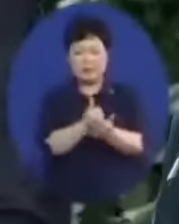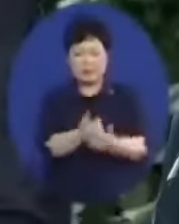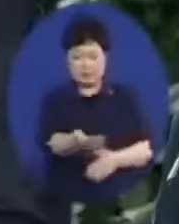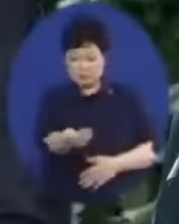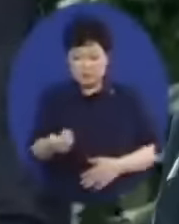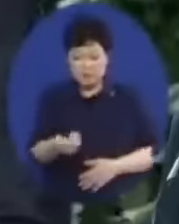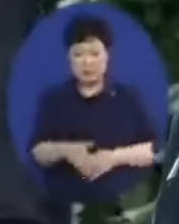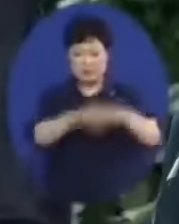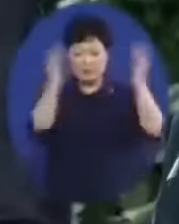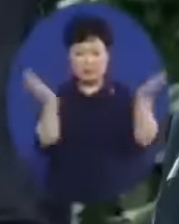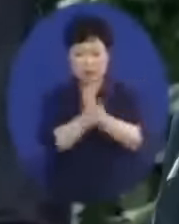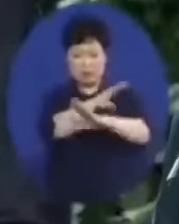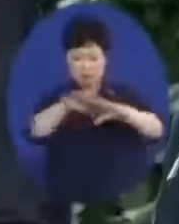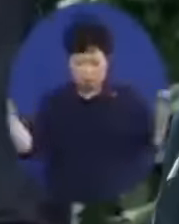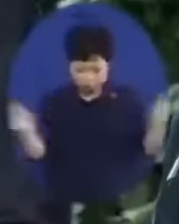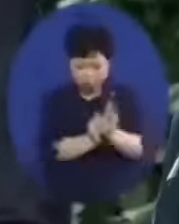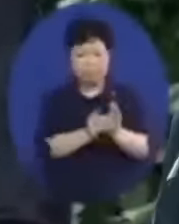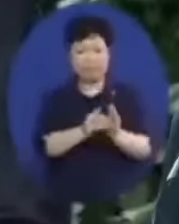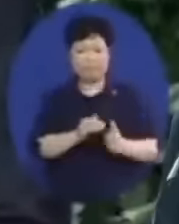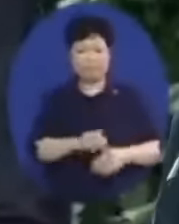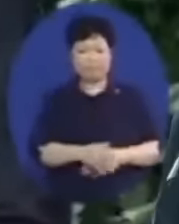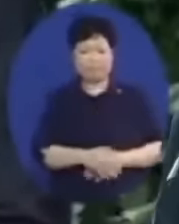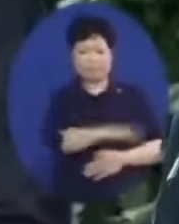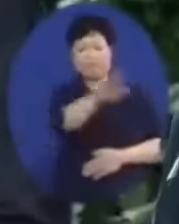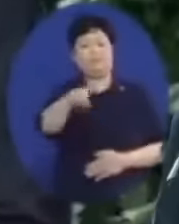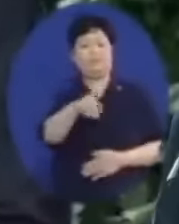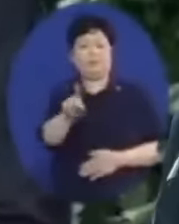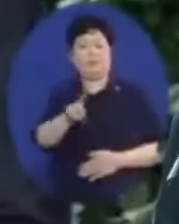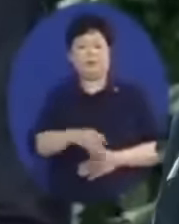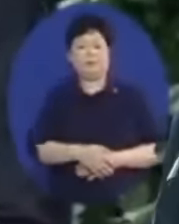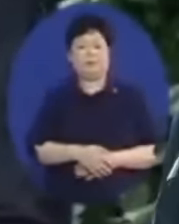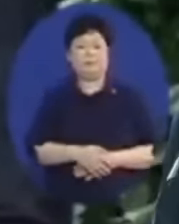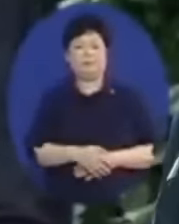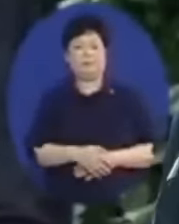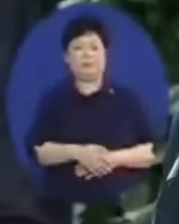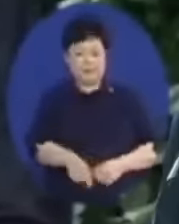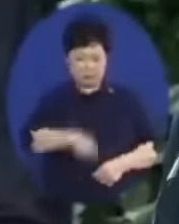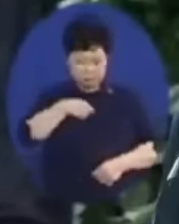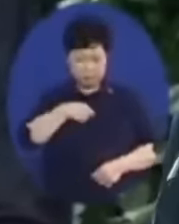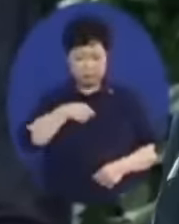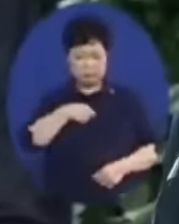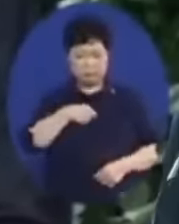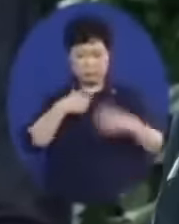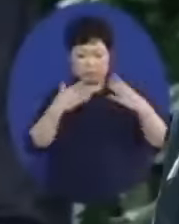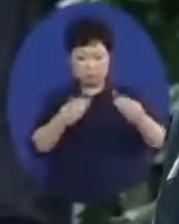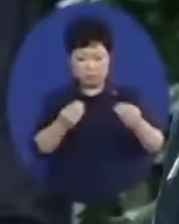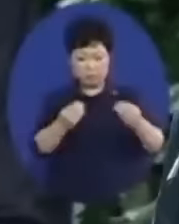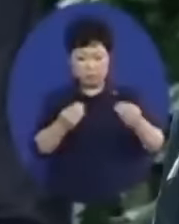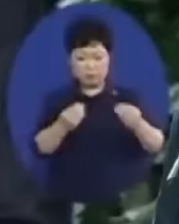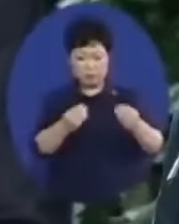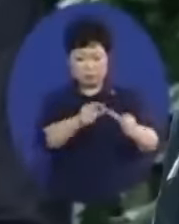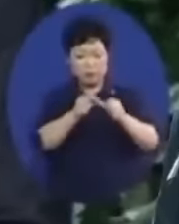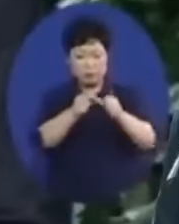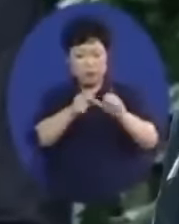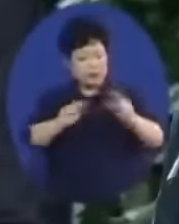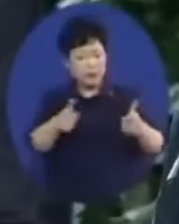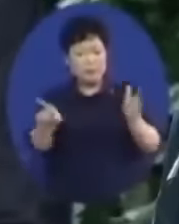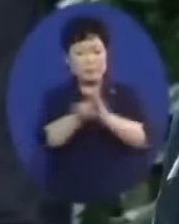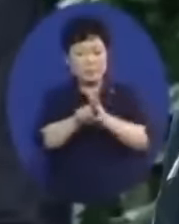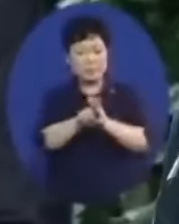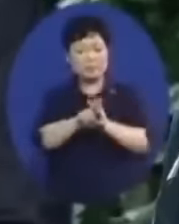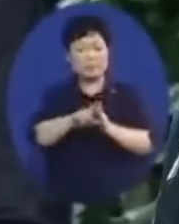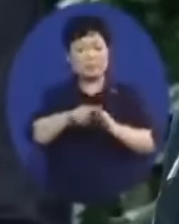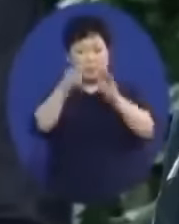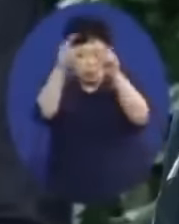이미 다 청산해버린 것입니다. 우리가 의롭게 되어서 구원받는 것이 아니라 믿음으로 구원을 받아